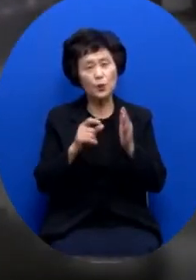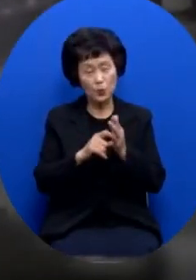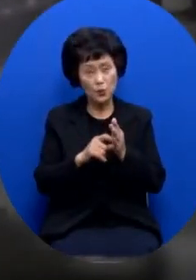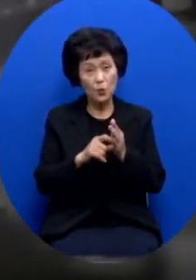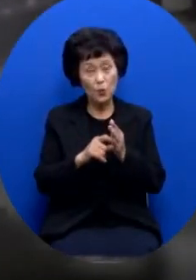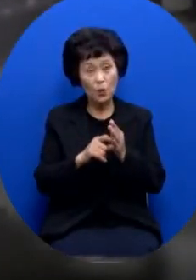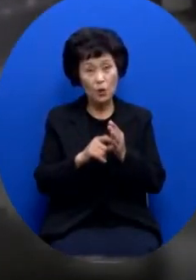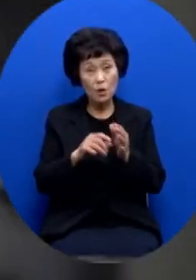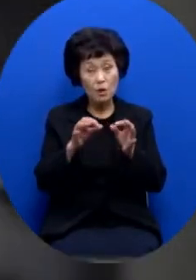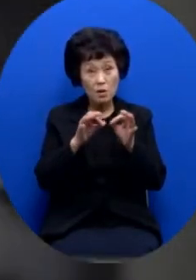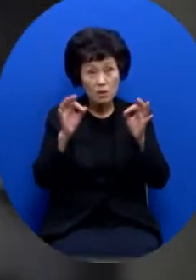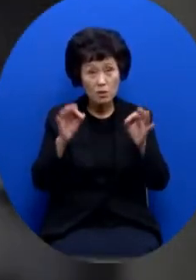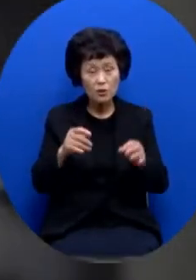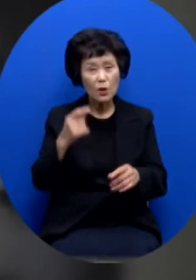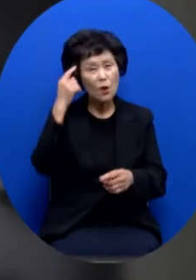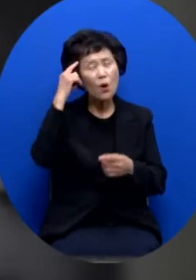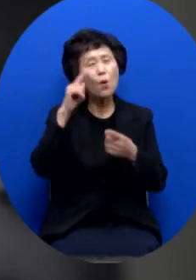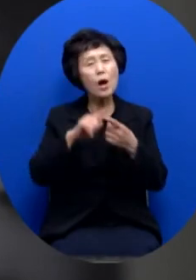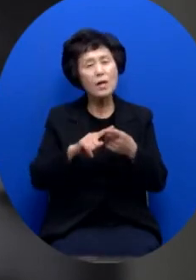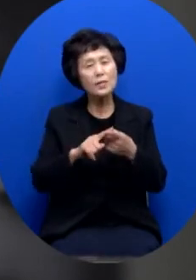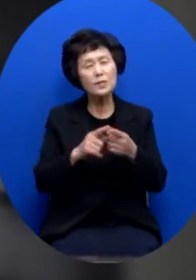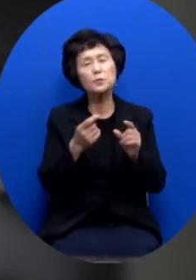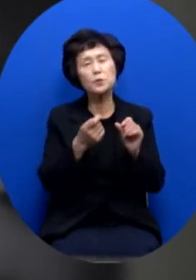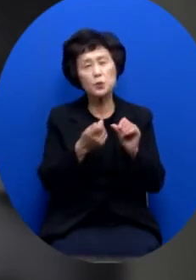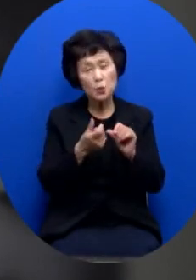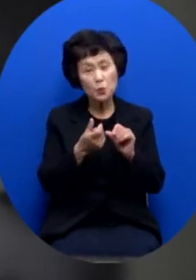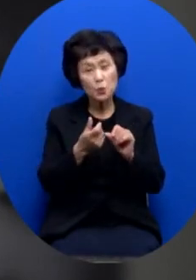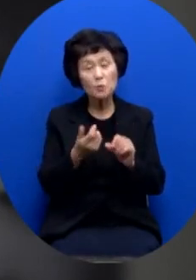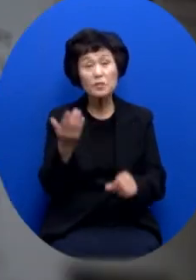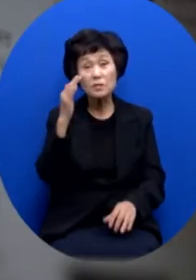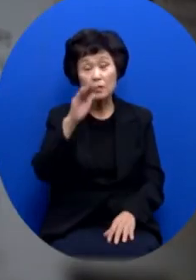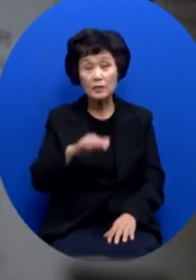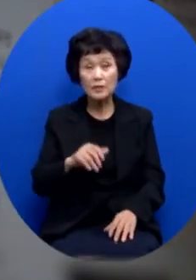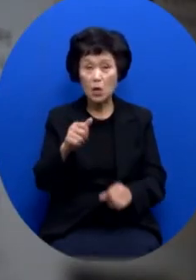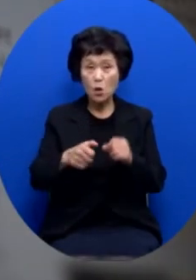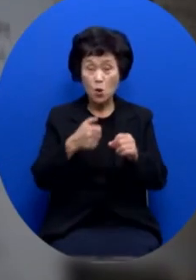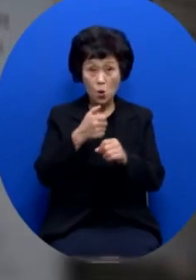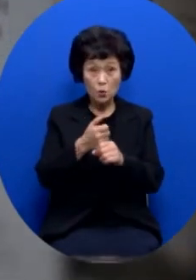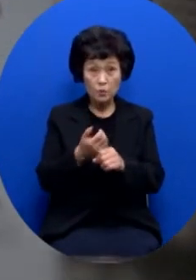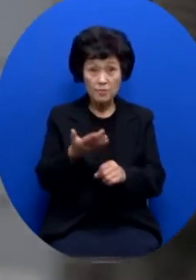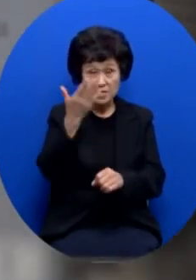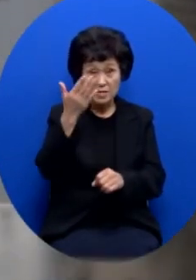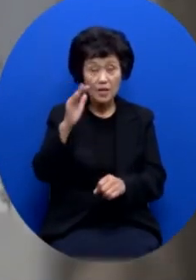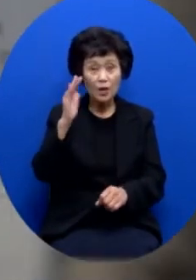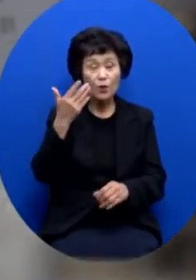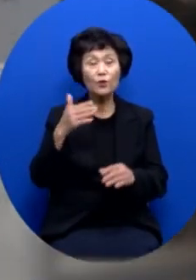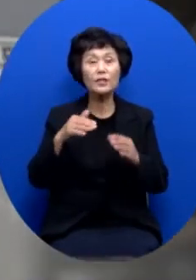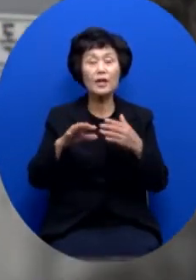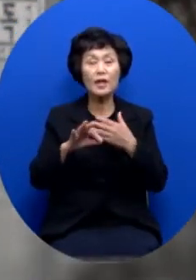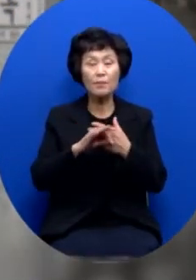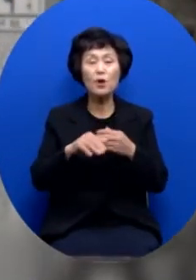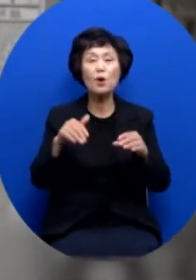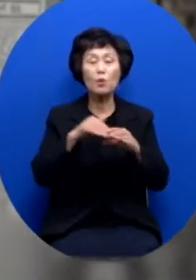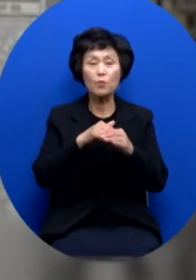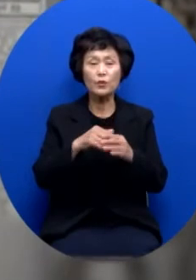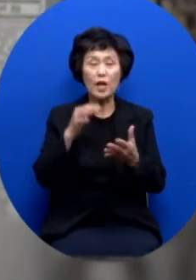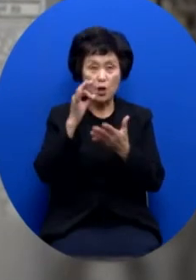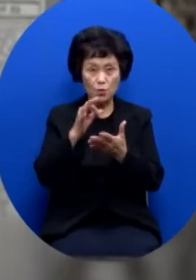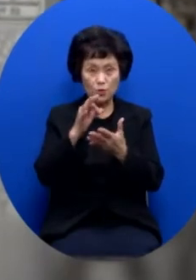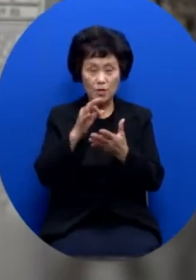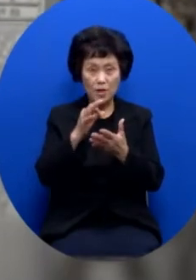있다가 최근 들어와서 이제 법 개정도 많이 되고 지금 이제 50년 이상만 되면 이제 문화유산으로 네. 이제 보존할 수가 있기